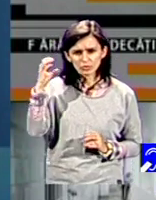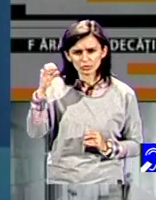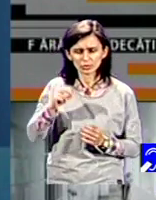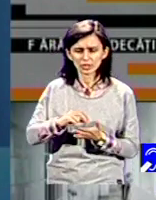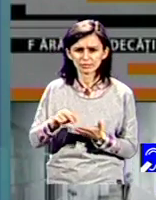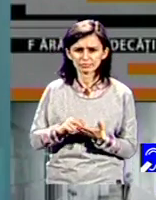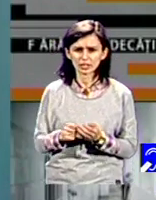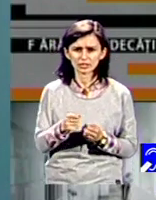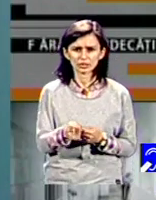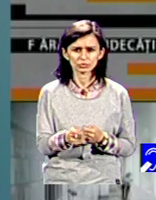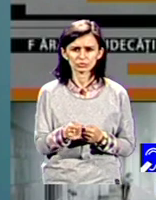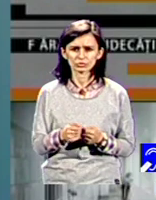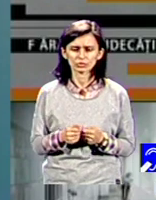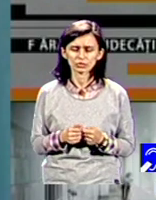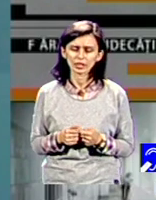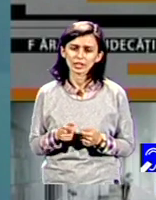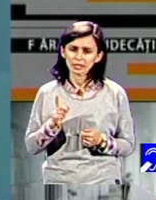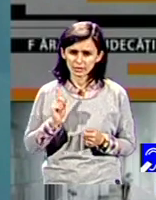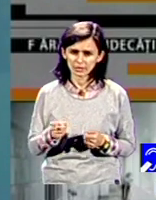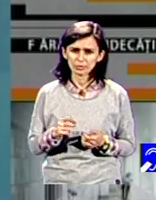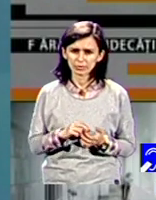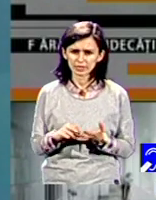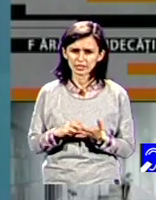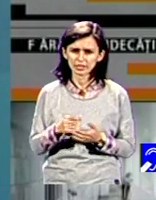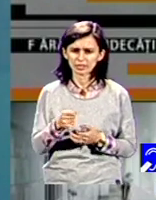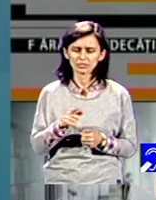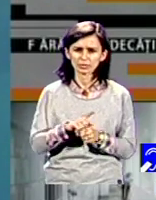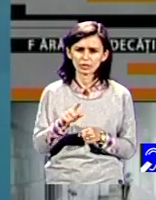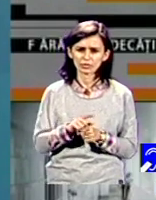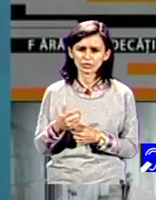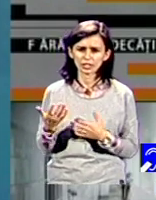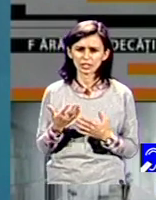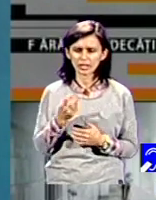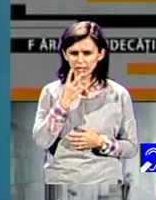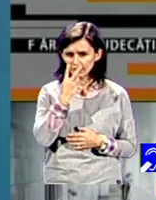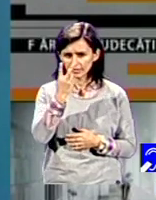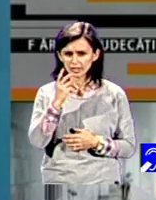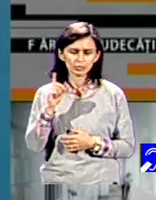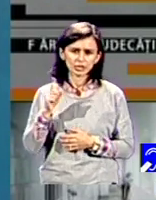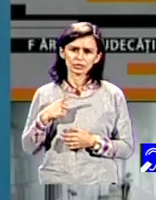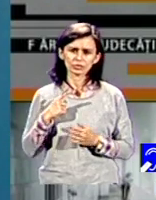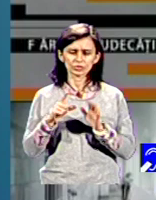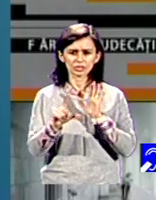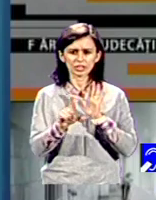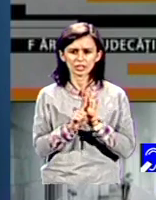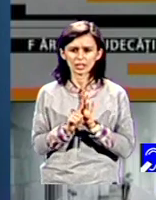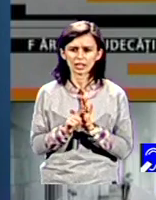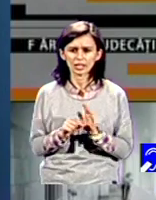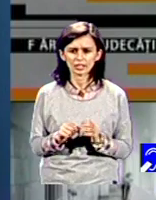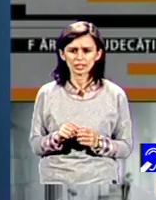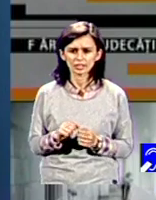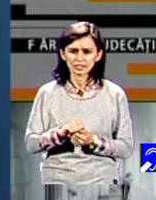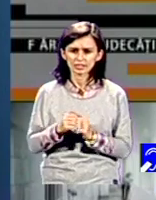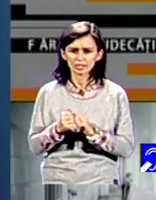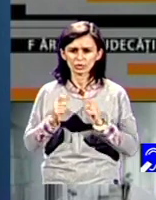lucrurile pe care noi constatăm că nu sunt nu sunt în concordanță cu legea ori cu așteptările noastre